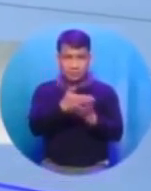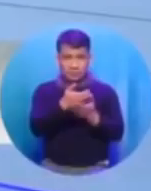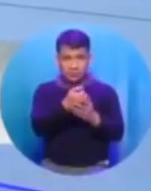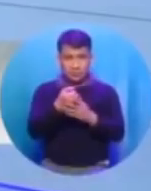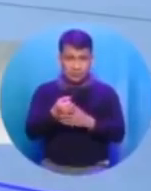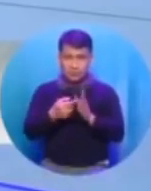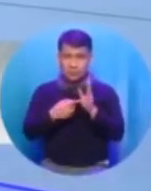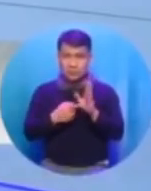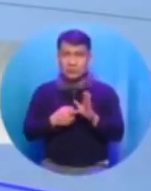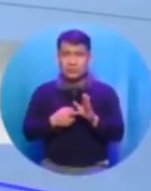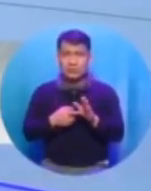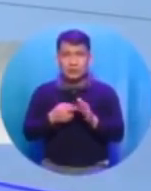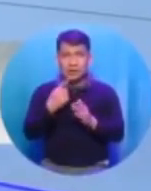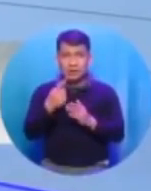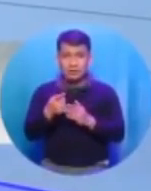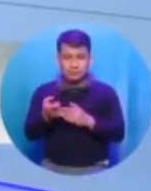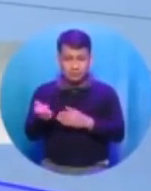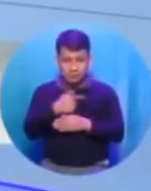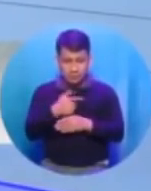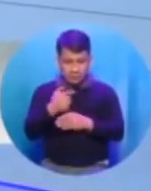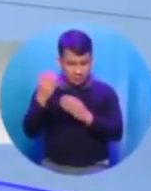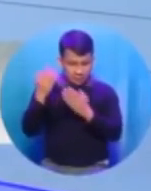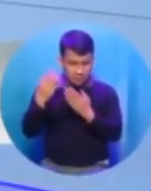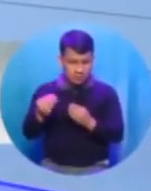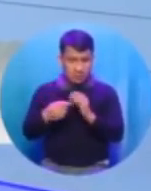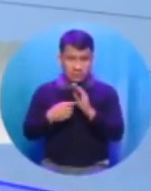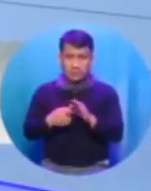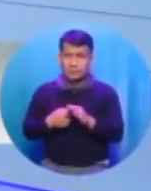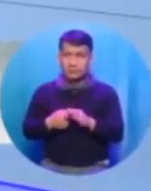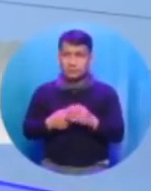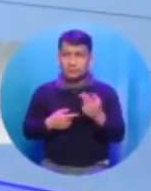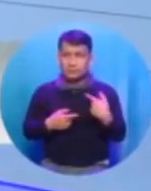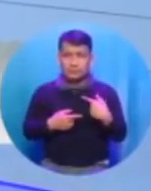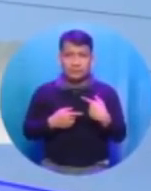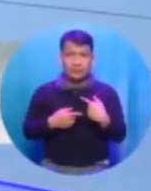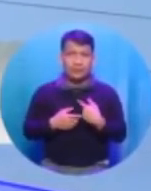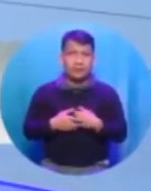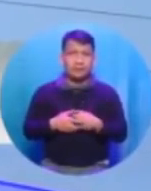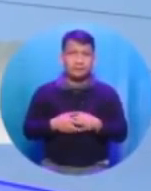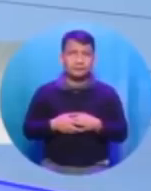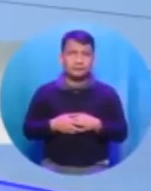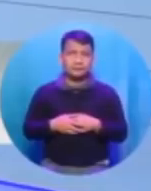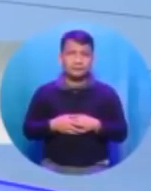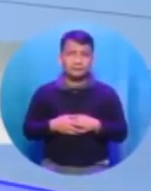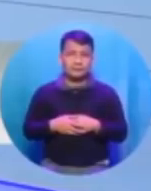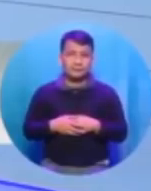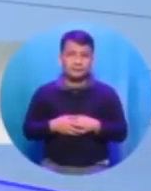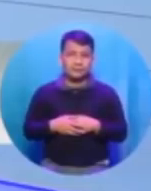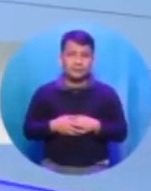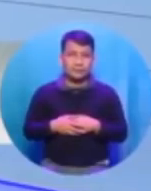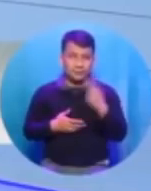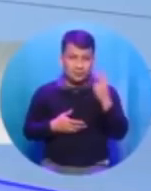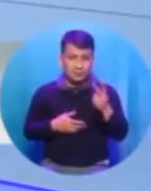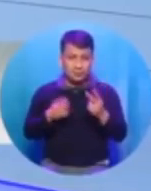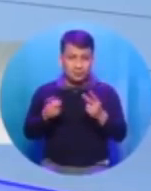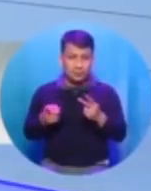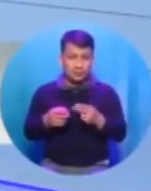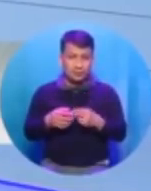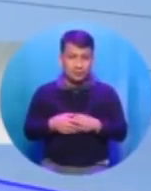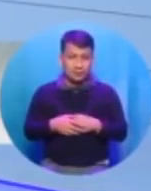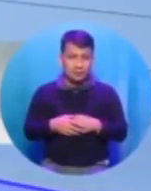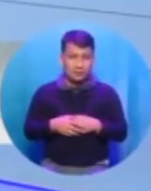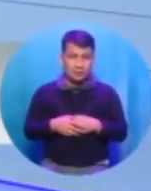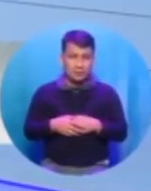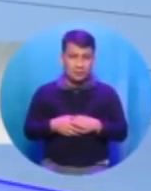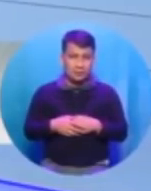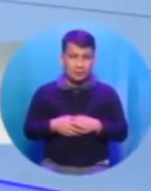aming reporter para kayo po ipagamot namin, ipa-CT scan namin. Okay? Dito po kami sa may erotic meeting sa suburban, sa